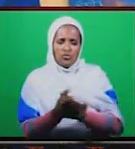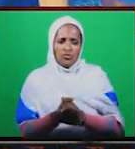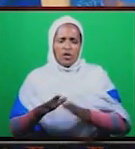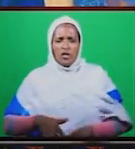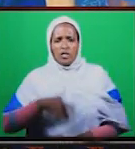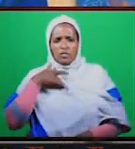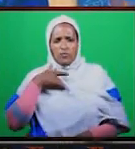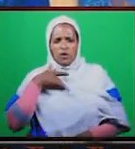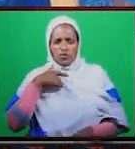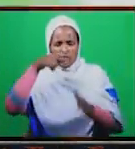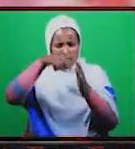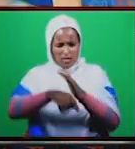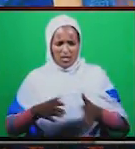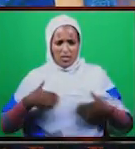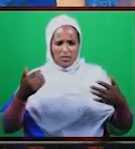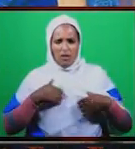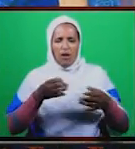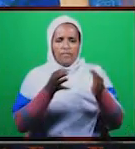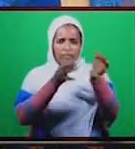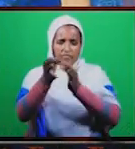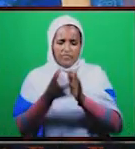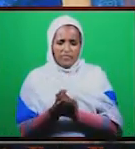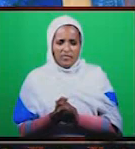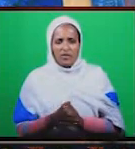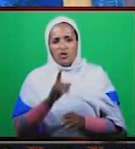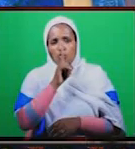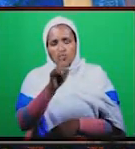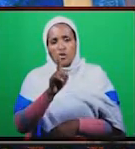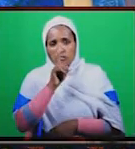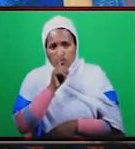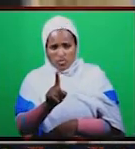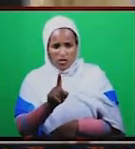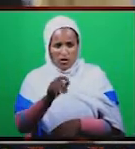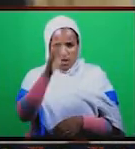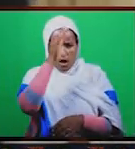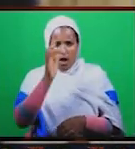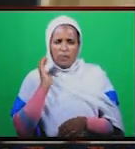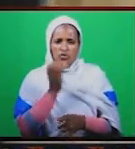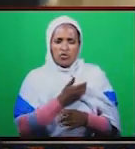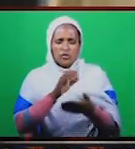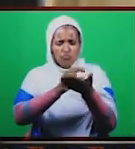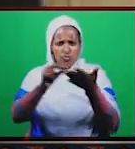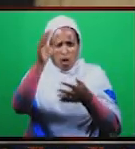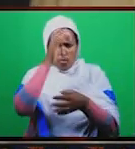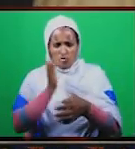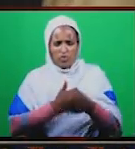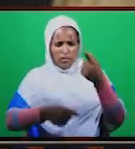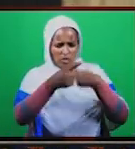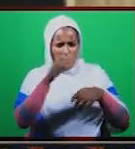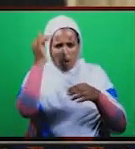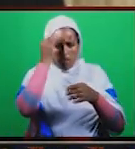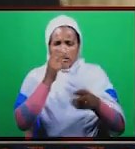ስለ ጎበኟቸውና ስለ አጽናኗቸው የተሰማቸውን ጥልቅ የደስታ ስሜት ገልጸዋል። እውነት